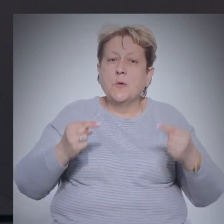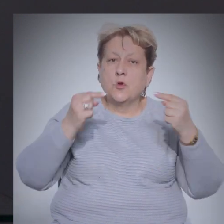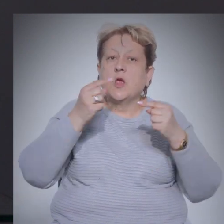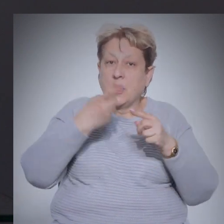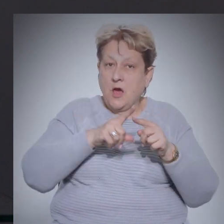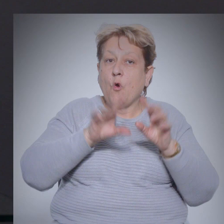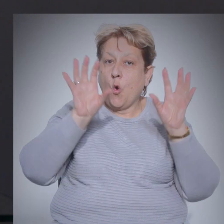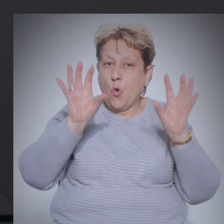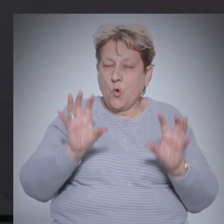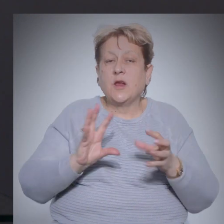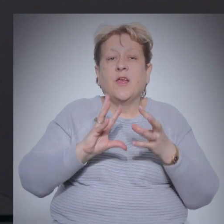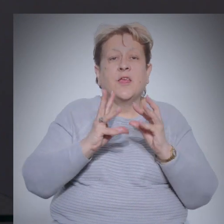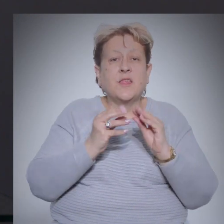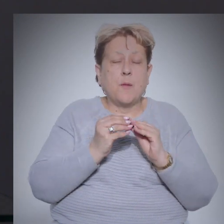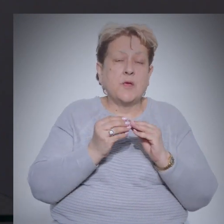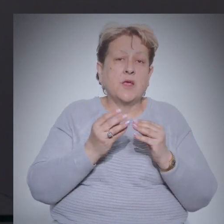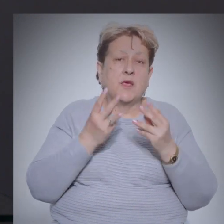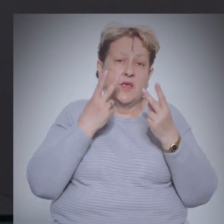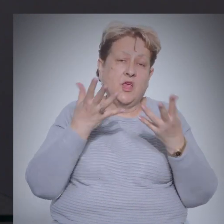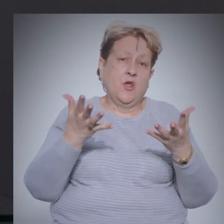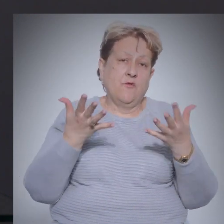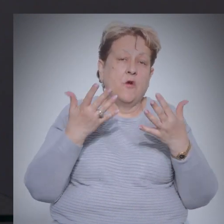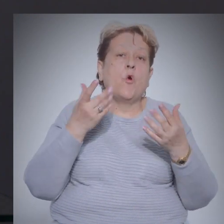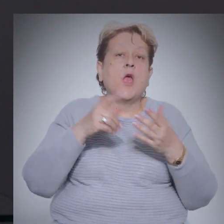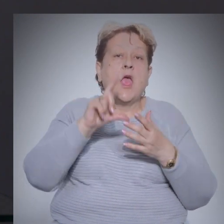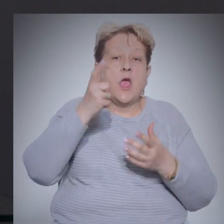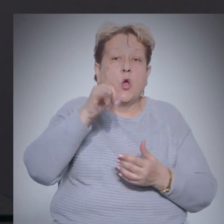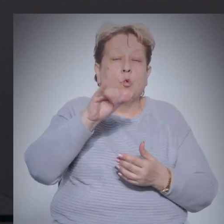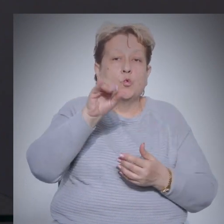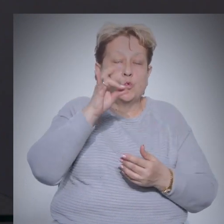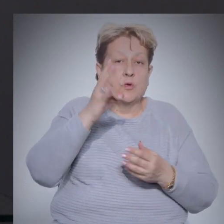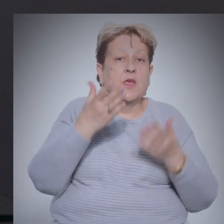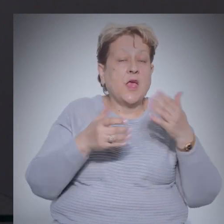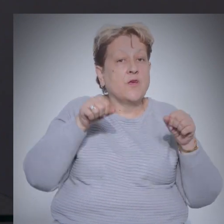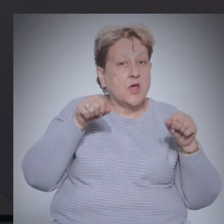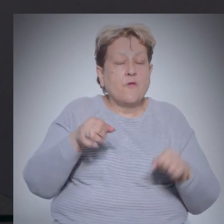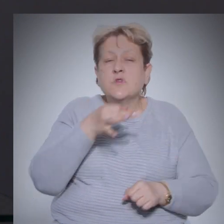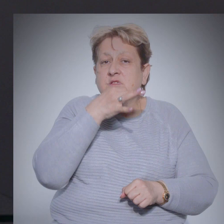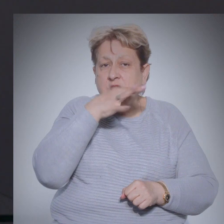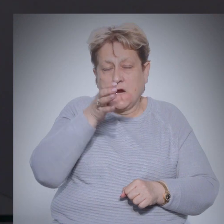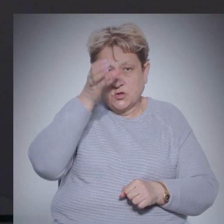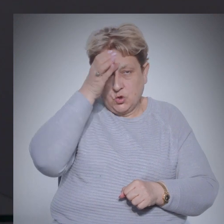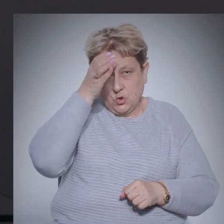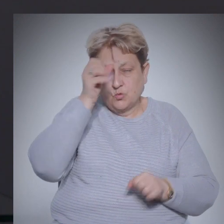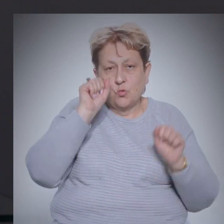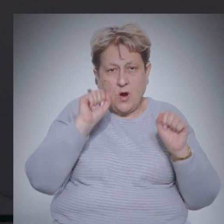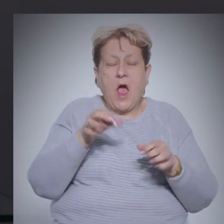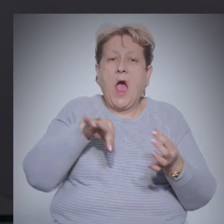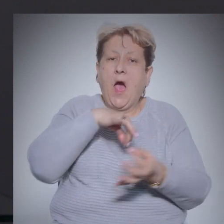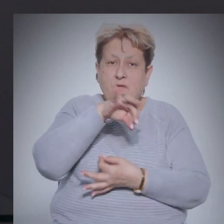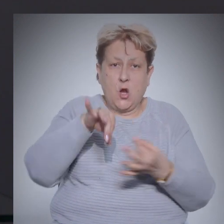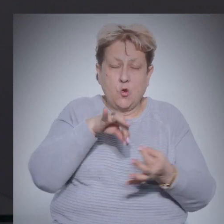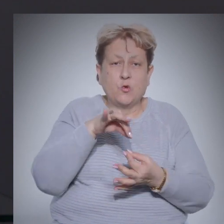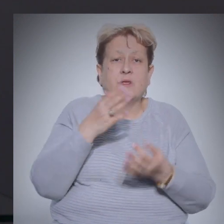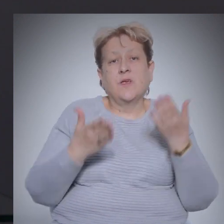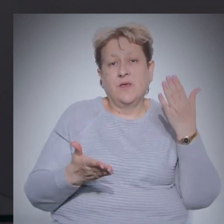հարաբերակության մասին և որենքը դա ընդամենը երևութականասնում է է այսինքն իրավունքը և ծանկացած գիտությունքը